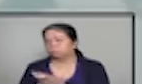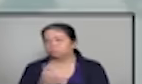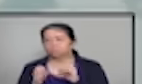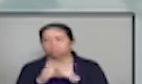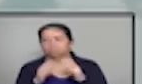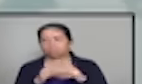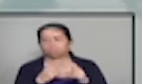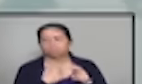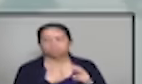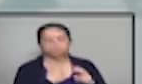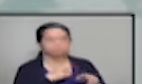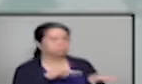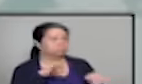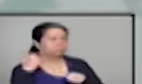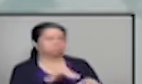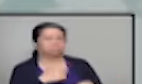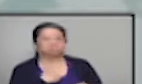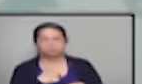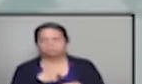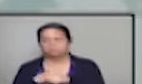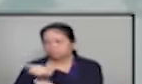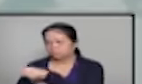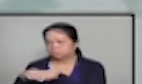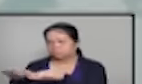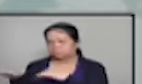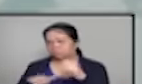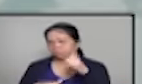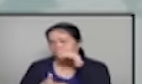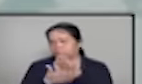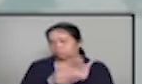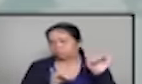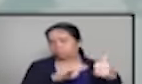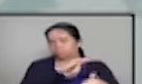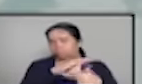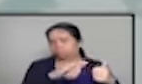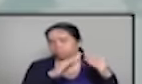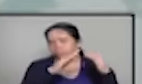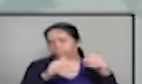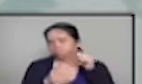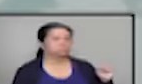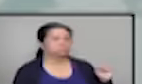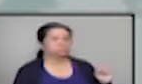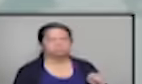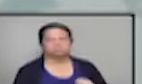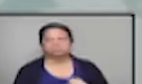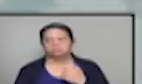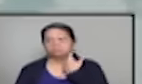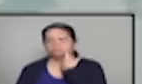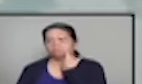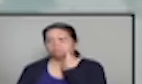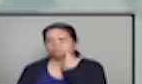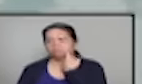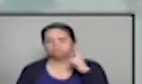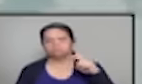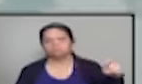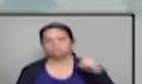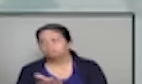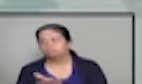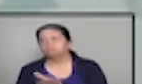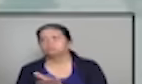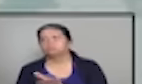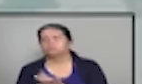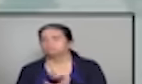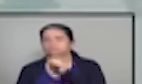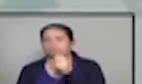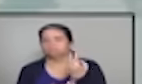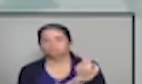po, hindi na po umuwi. Ako po yung umalis sa bahay nila. Ikaw umalis. Apo. So, si Mrs. doon sa bahay niya nakatira. Ganun po. Kanina po namin, tinetext si Mrs.,